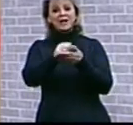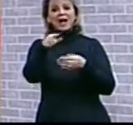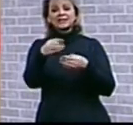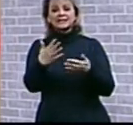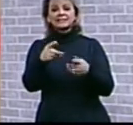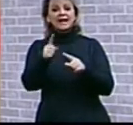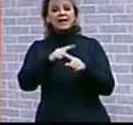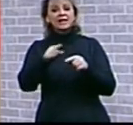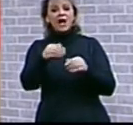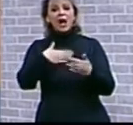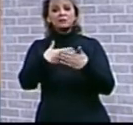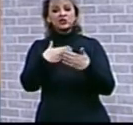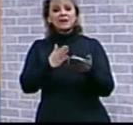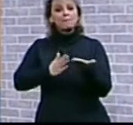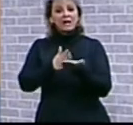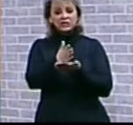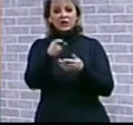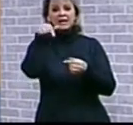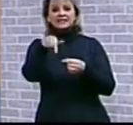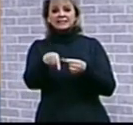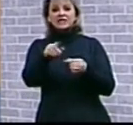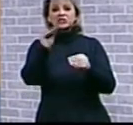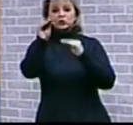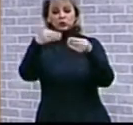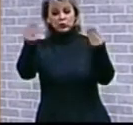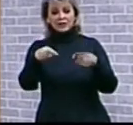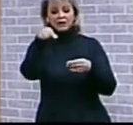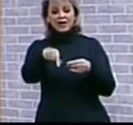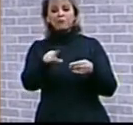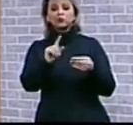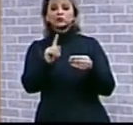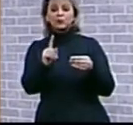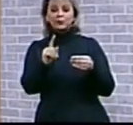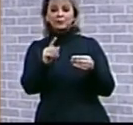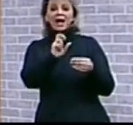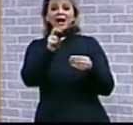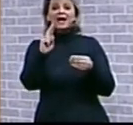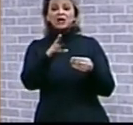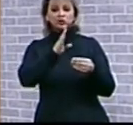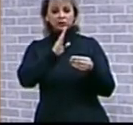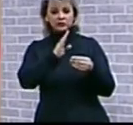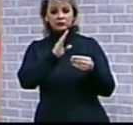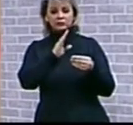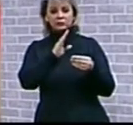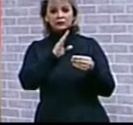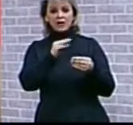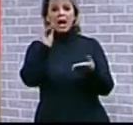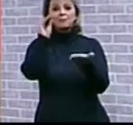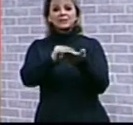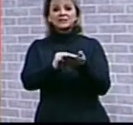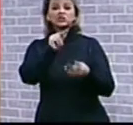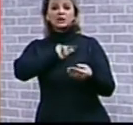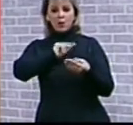скорее общественно-политические. Весь журнал состоял из того, как женщине определиться